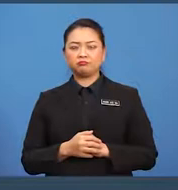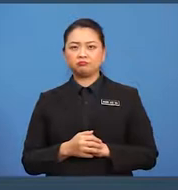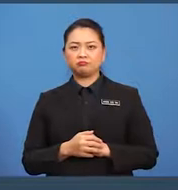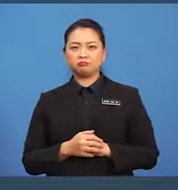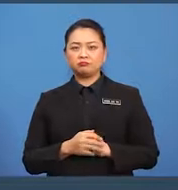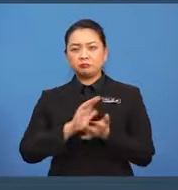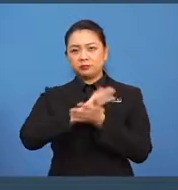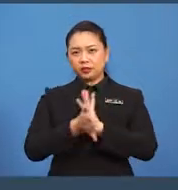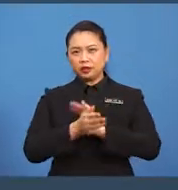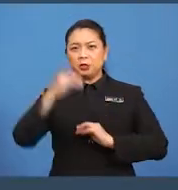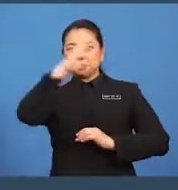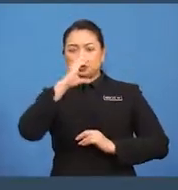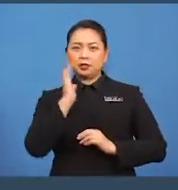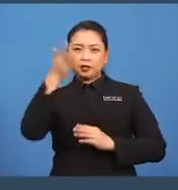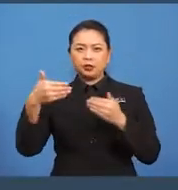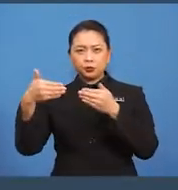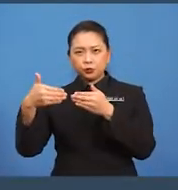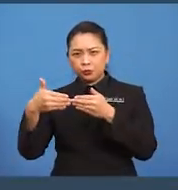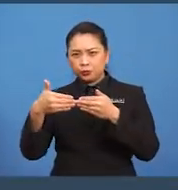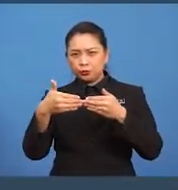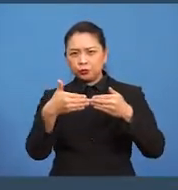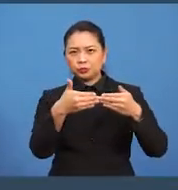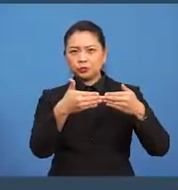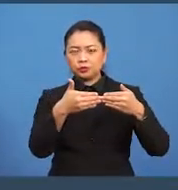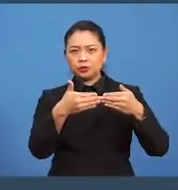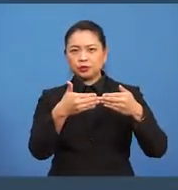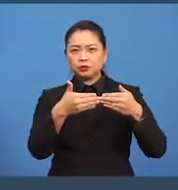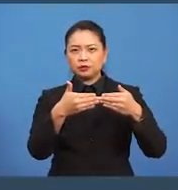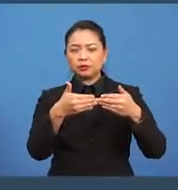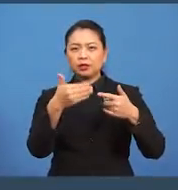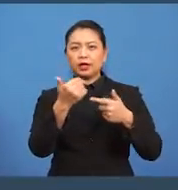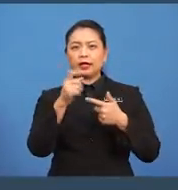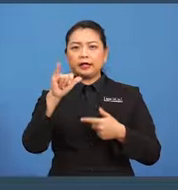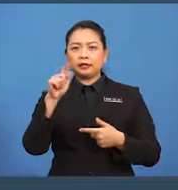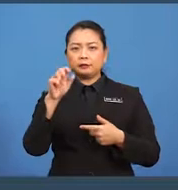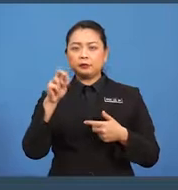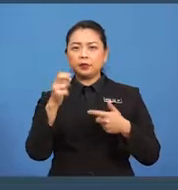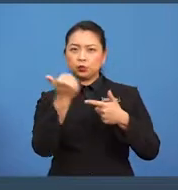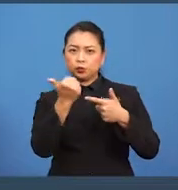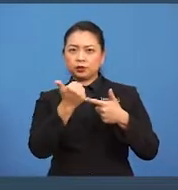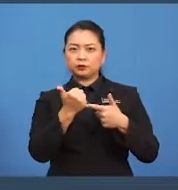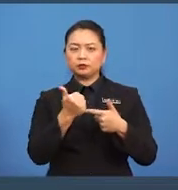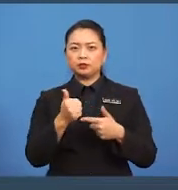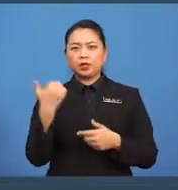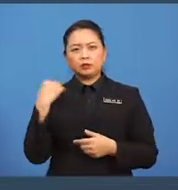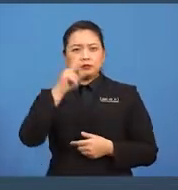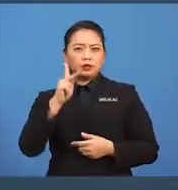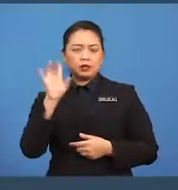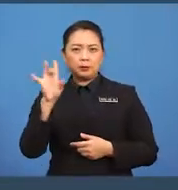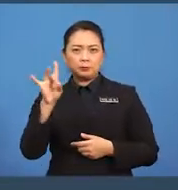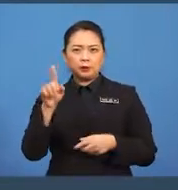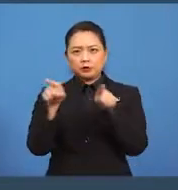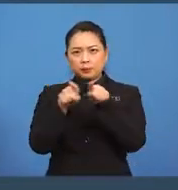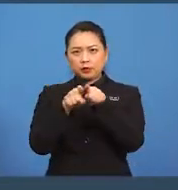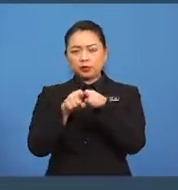Jadi carian akan diteruskan dengan item kedua, iaitu 88. Adakah nombor